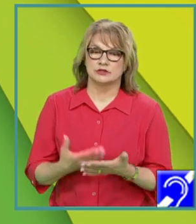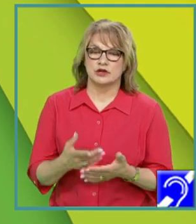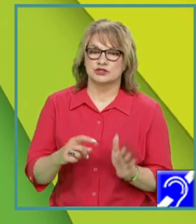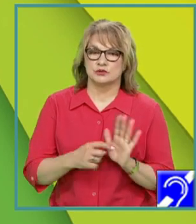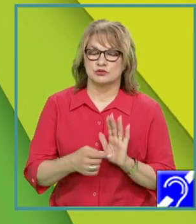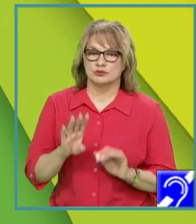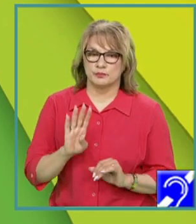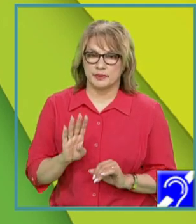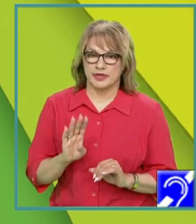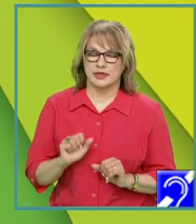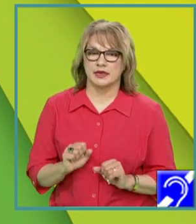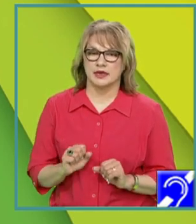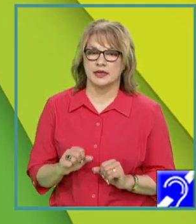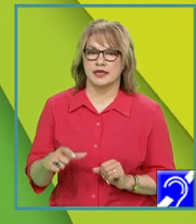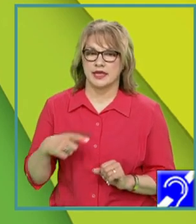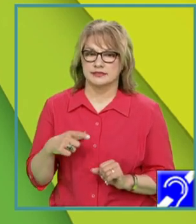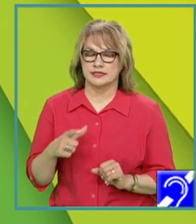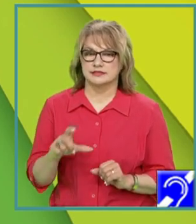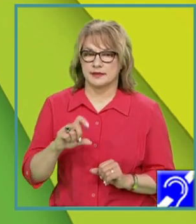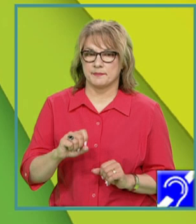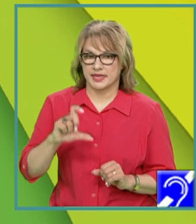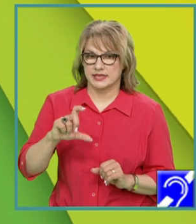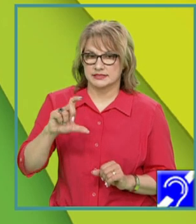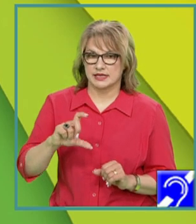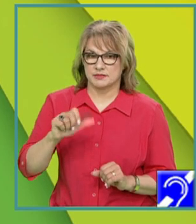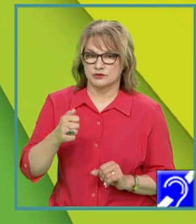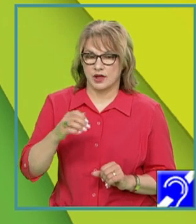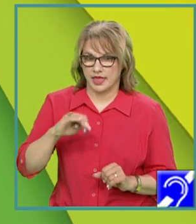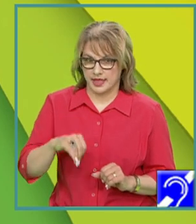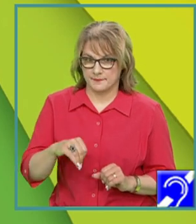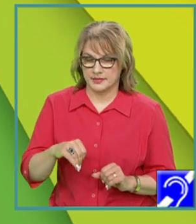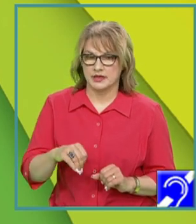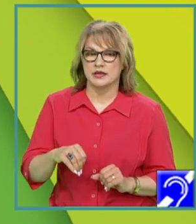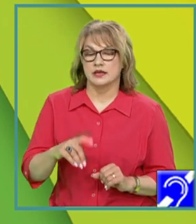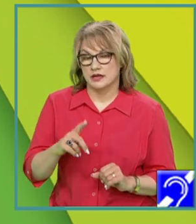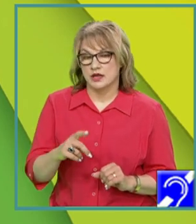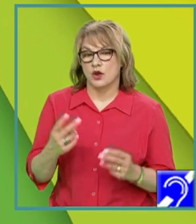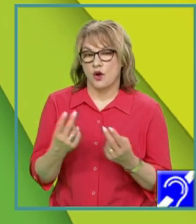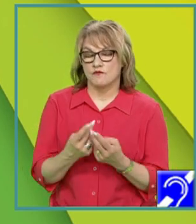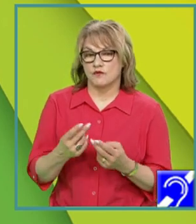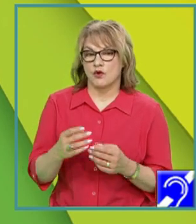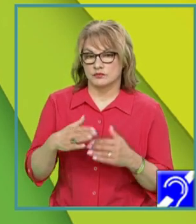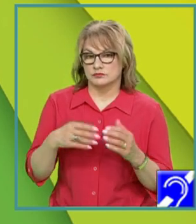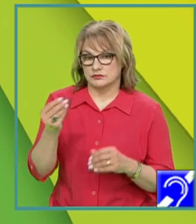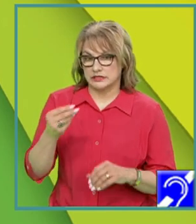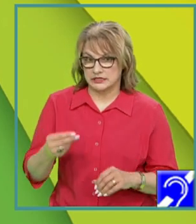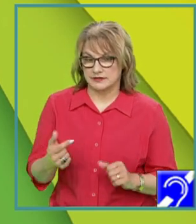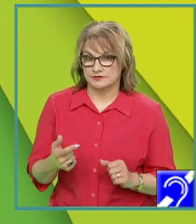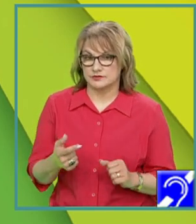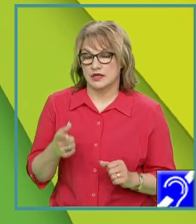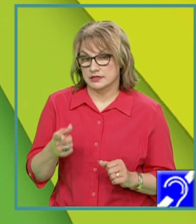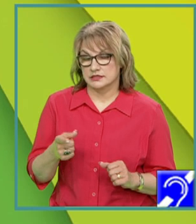B exact cum am spus se află pe segmentul AE am conform construcții făcute